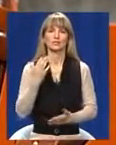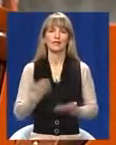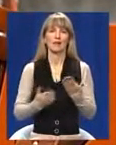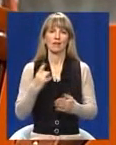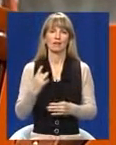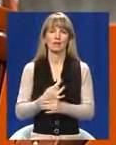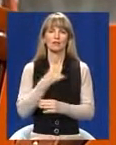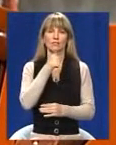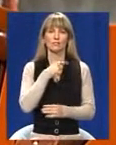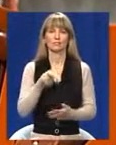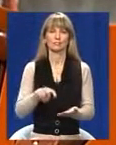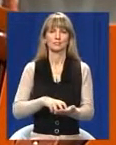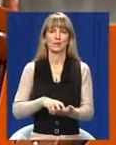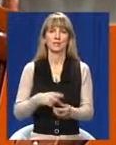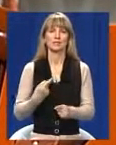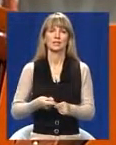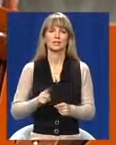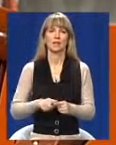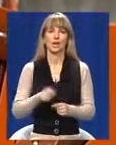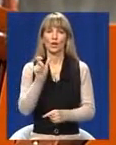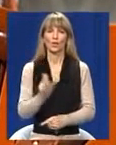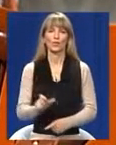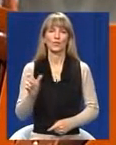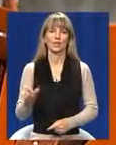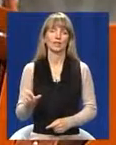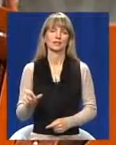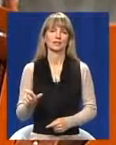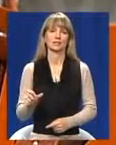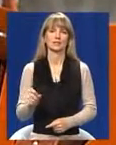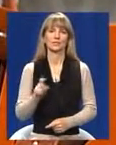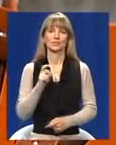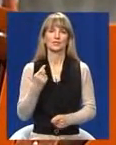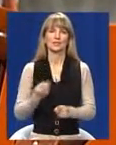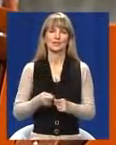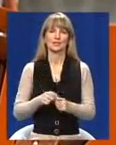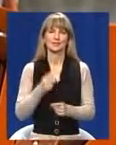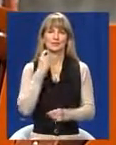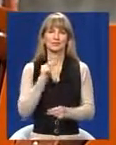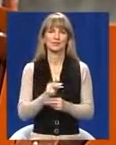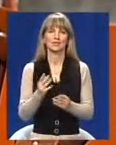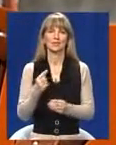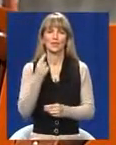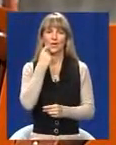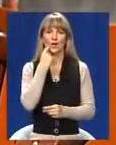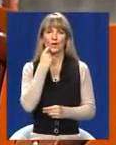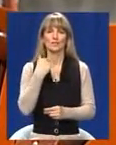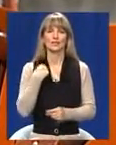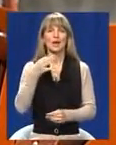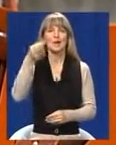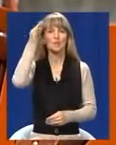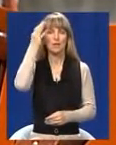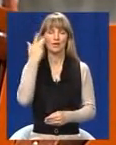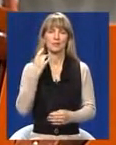раз на рік. А боїшся взагалі цих людей з цими інструментами, котрі лізуть тобі в рота? Я спомню, коли перший